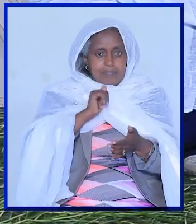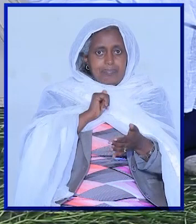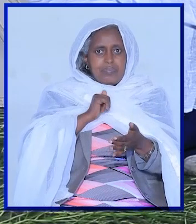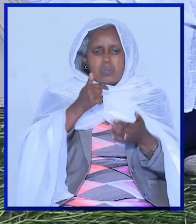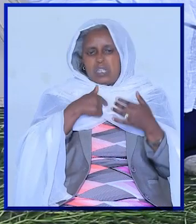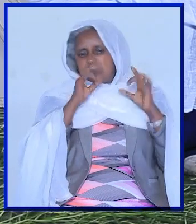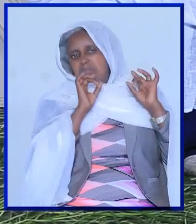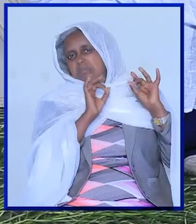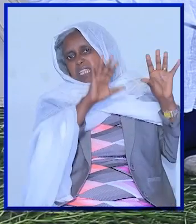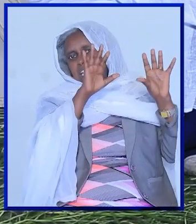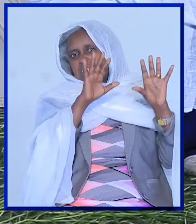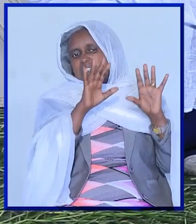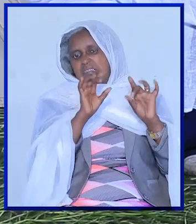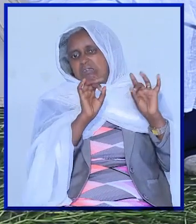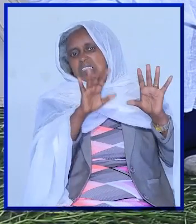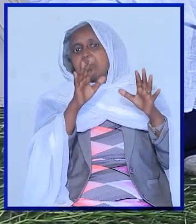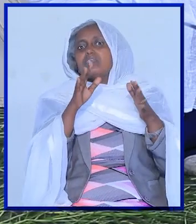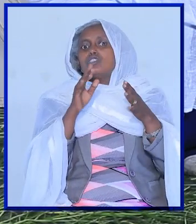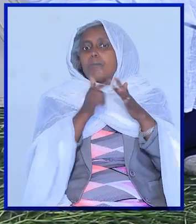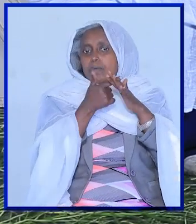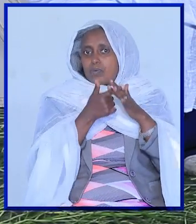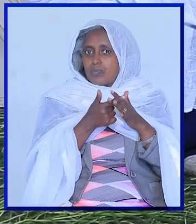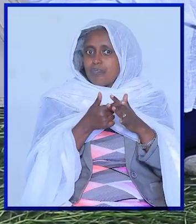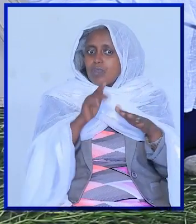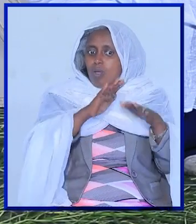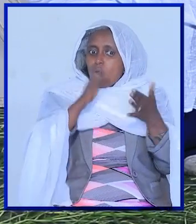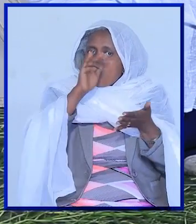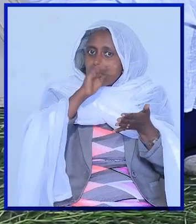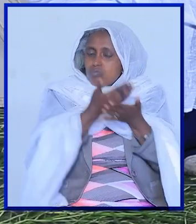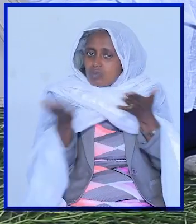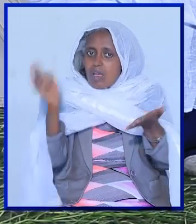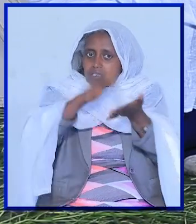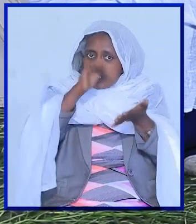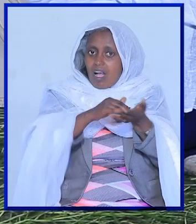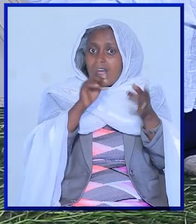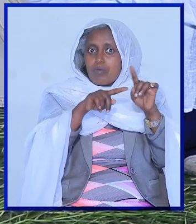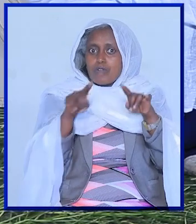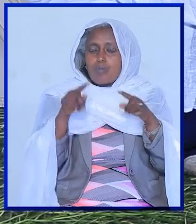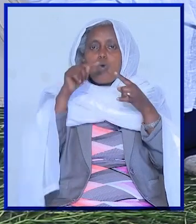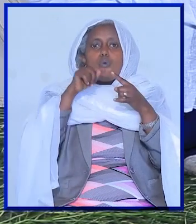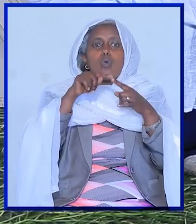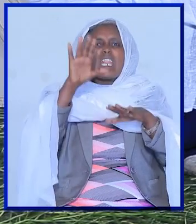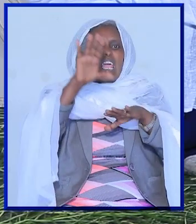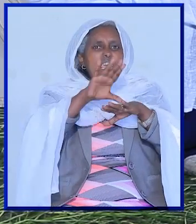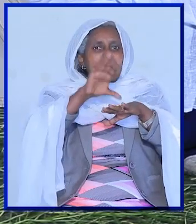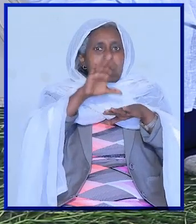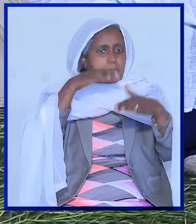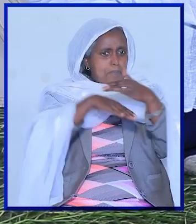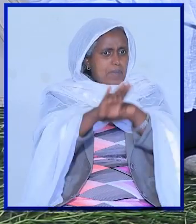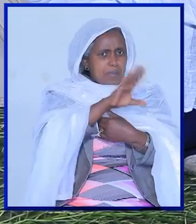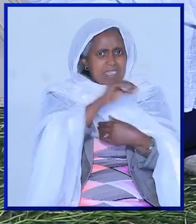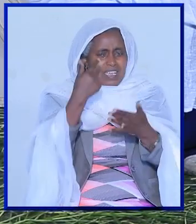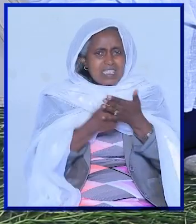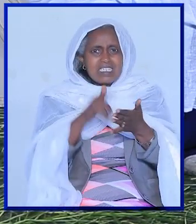ወደ መጥላትና ወደ መጸየፍ አመራሁ። ጉዳዩ ሲደጋገምብኝ ደግሞ ወደ ገዳም መግባትና ከእንደዚህ